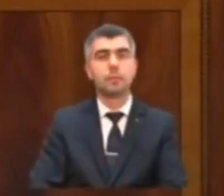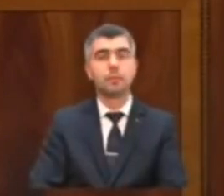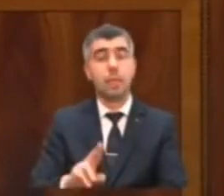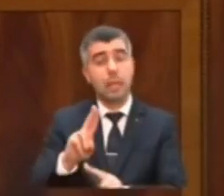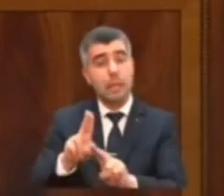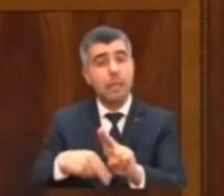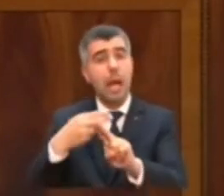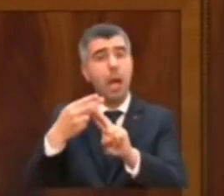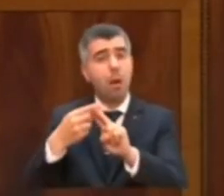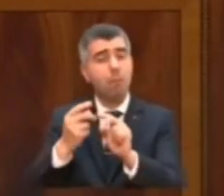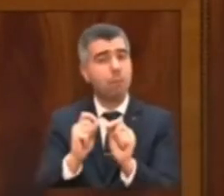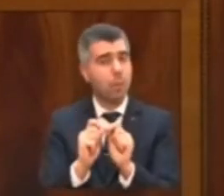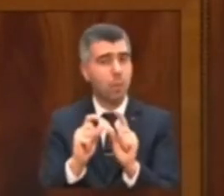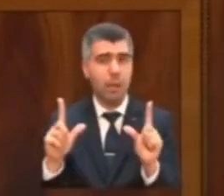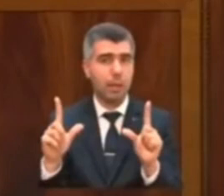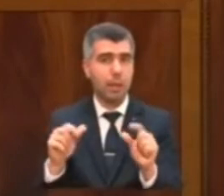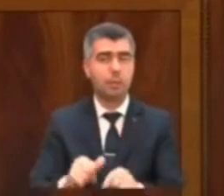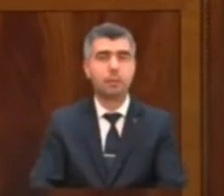والجواب واضح،